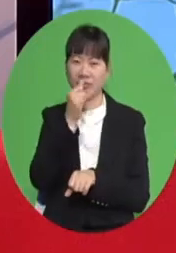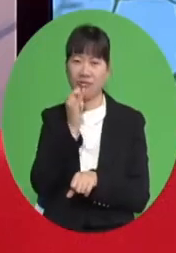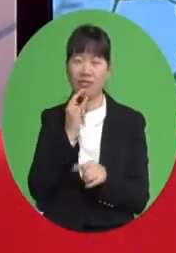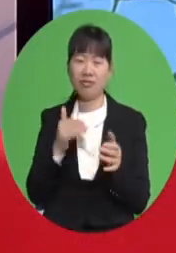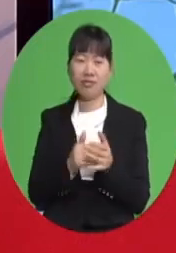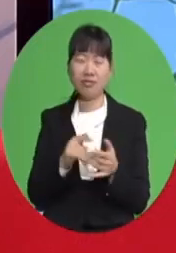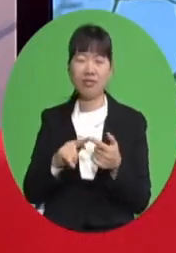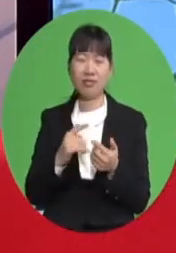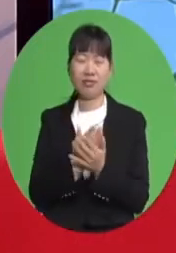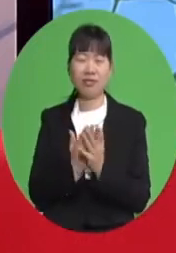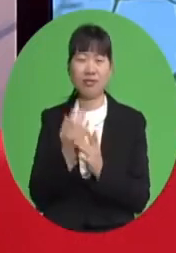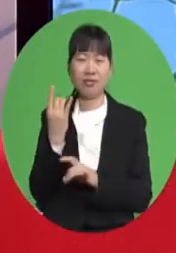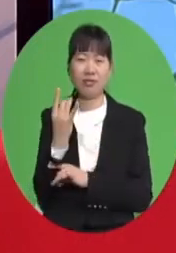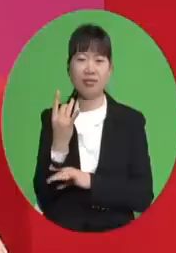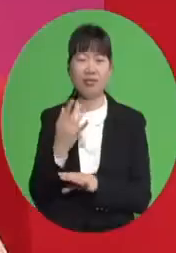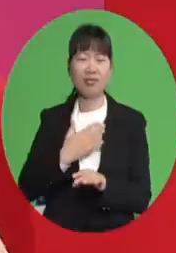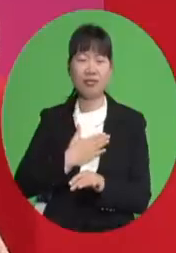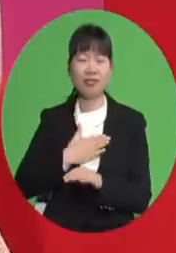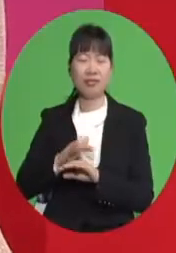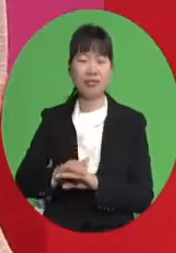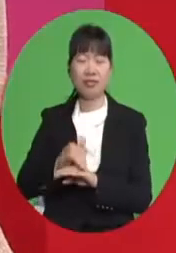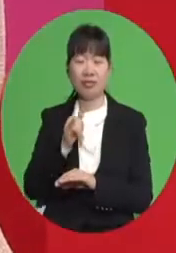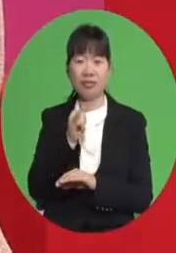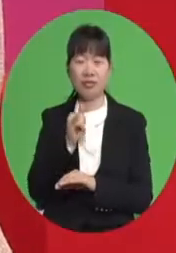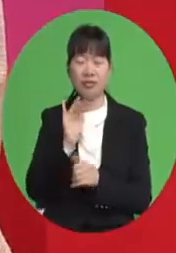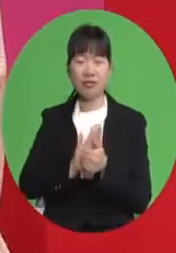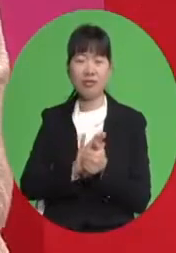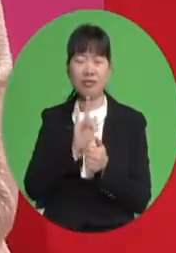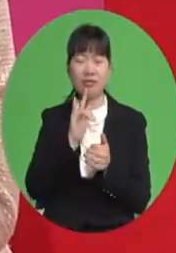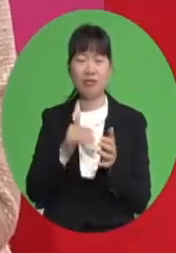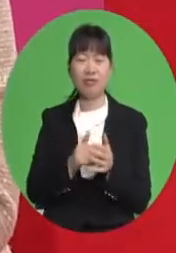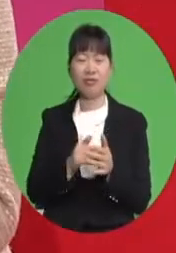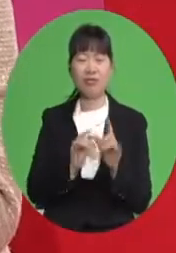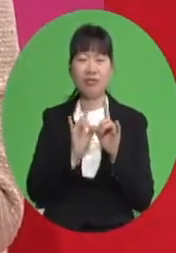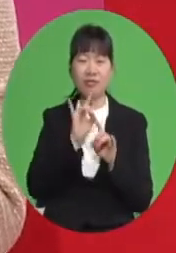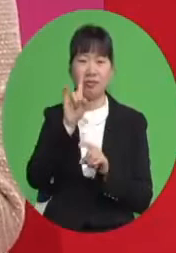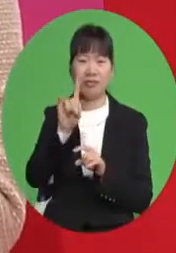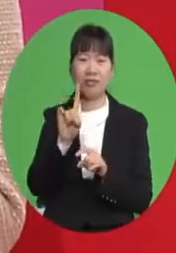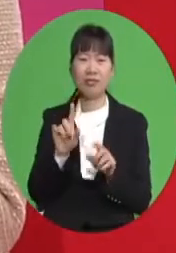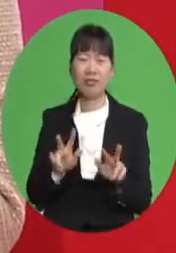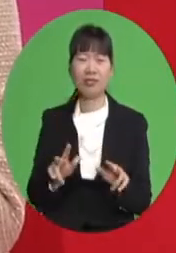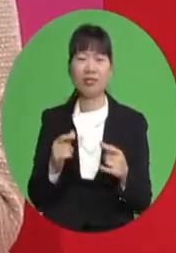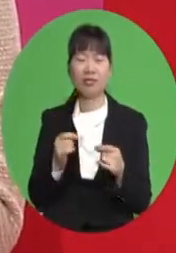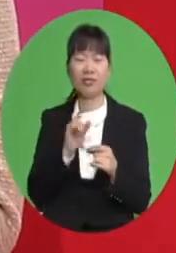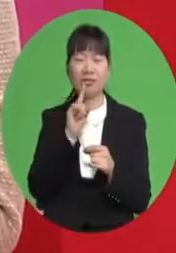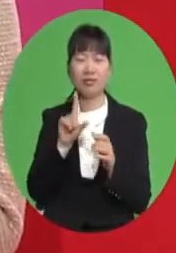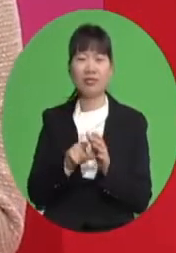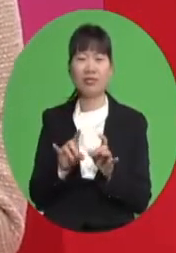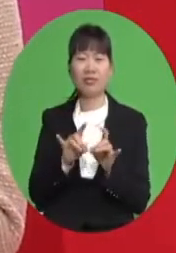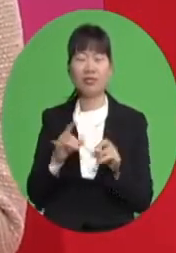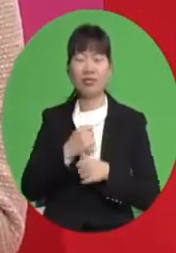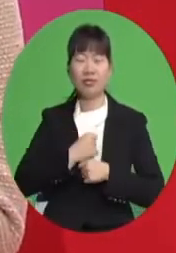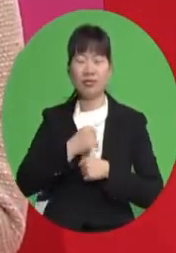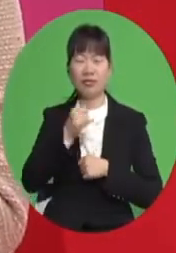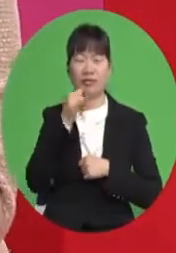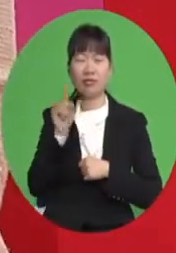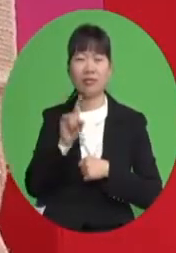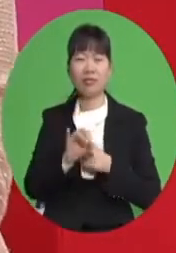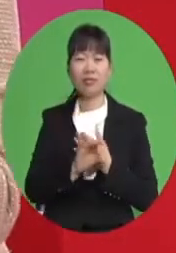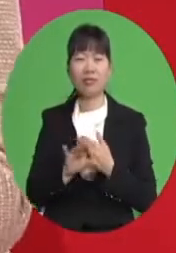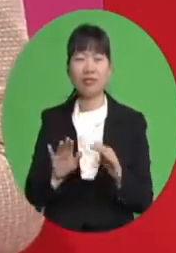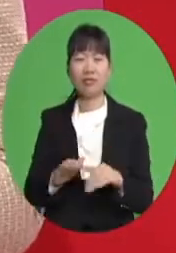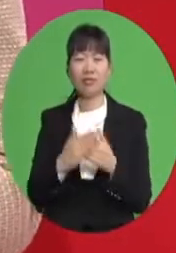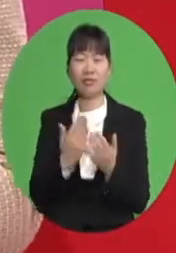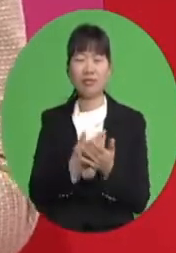우리가 이제 이런 것들을 기본적으로 좀 알아놓으시면 좀 도움이 되죠. 근데 단 하나, 이걸 이런 얘기를 할 때마다 좀 조심스러운 건 뭐냐면요. 이건